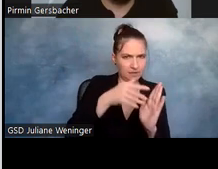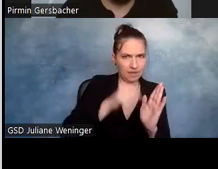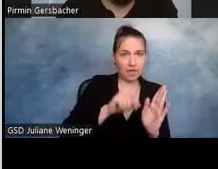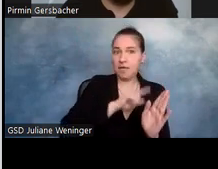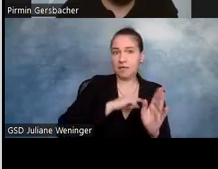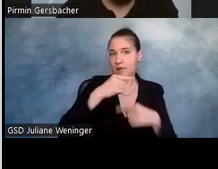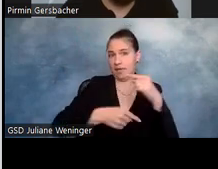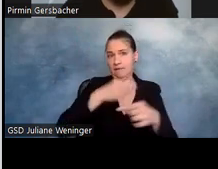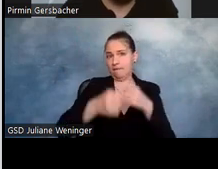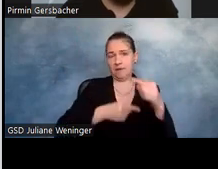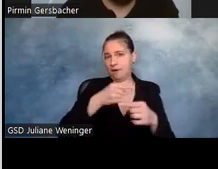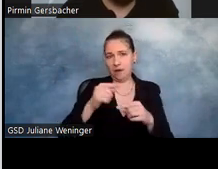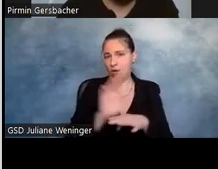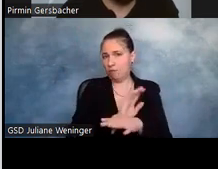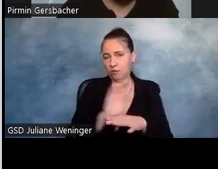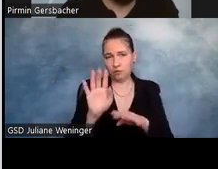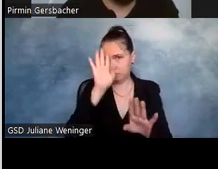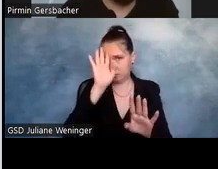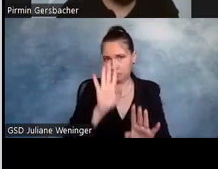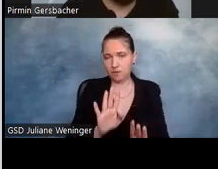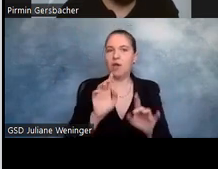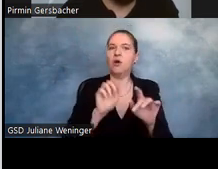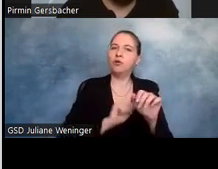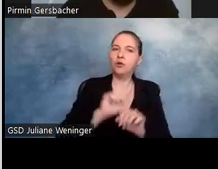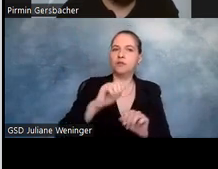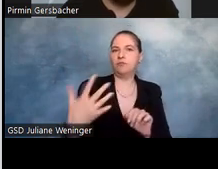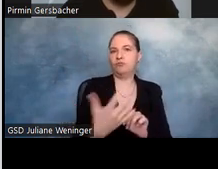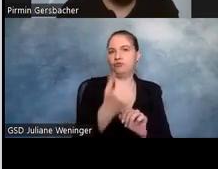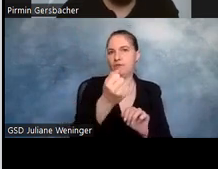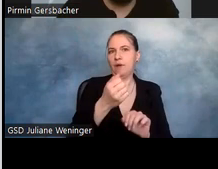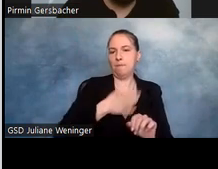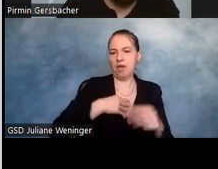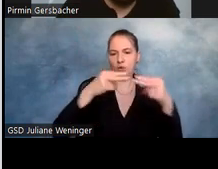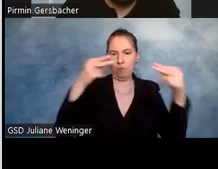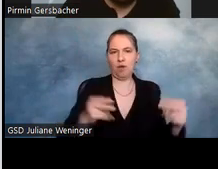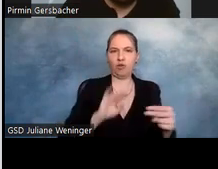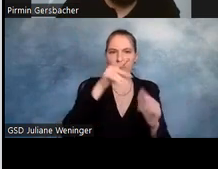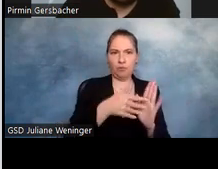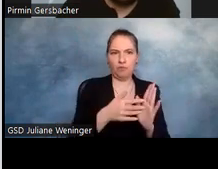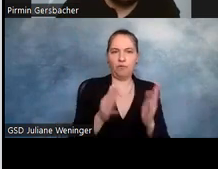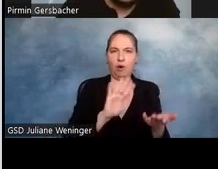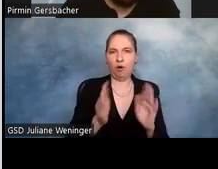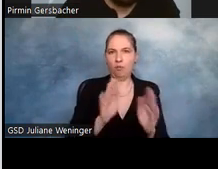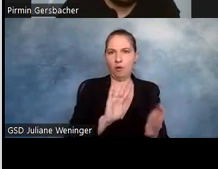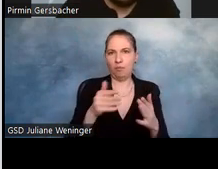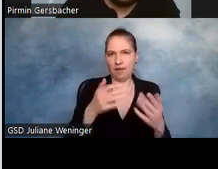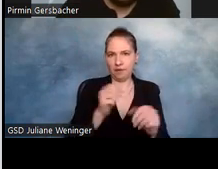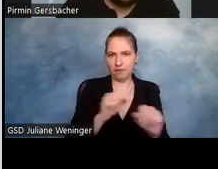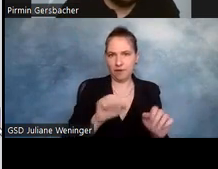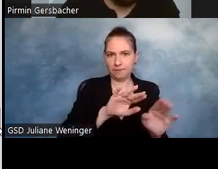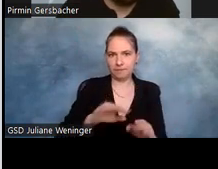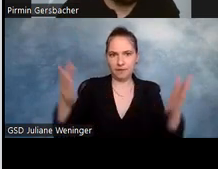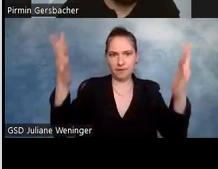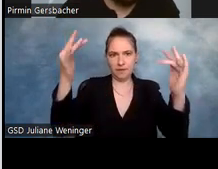Entwickler ist, oder auch eben es einfach mal reinzuschauen und dass es halt auch ein bisschen schneller geht. Das Dokument, ich gehe mal